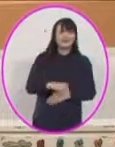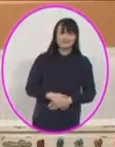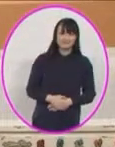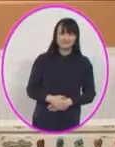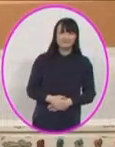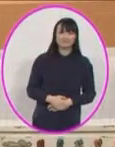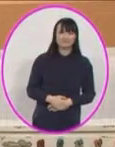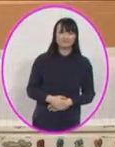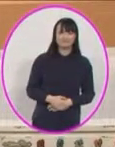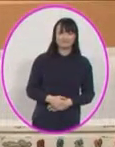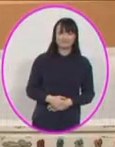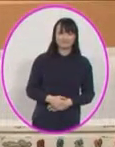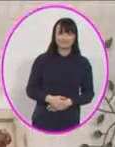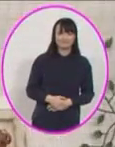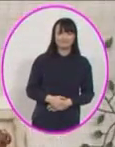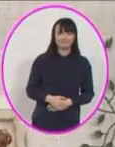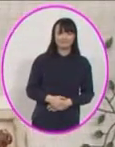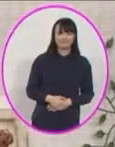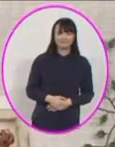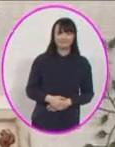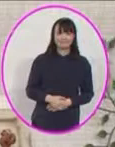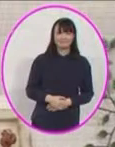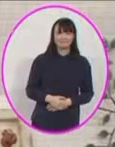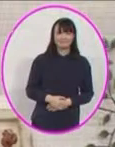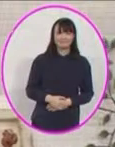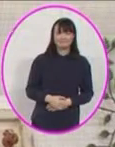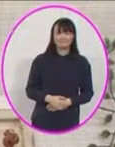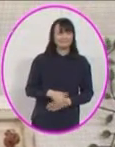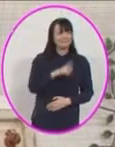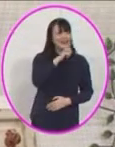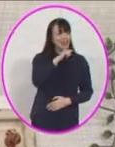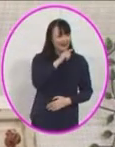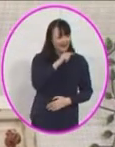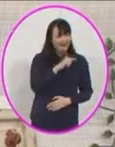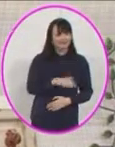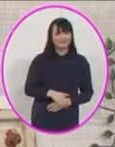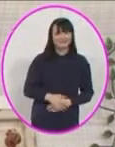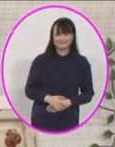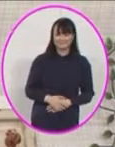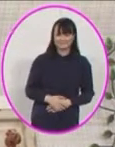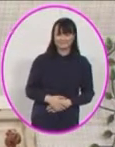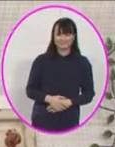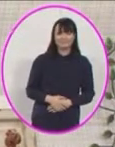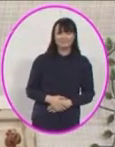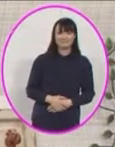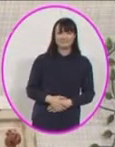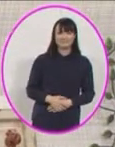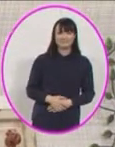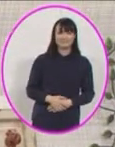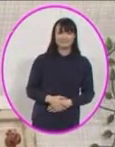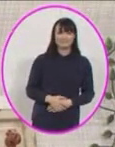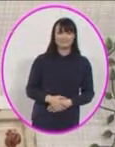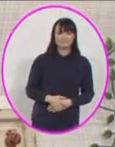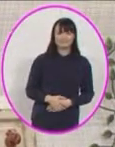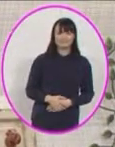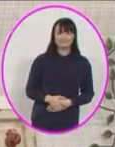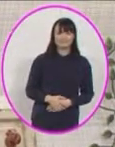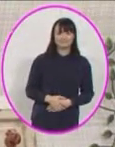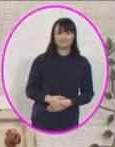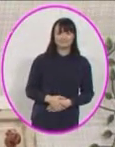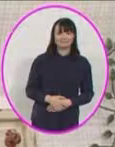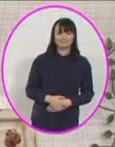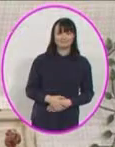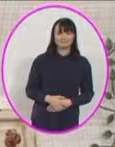意味ですで朝という手話になりますなるほどで朝という手話に挨拶を足してもらったら